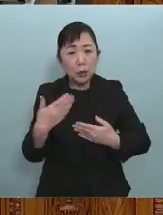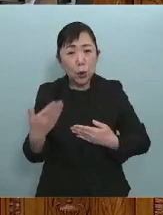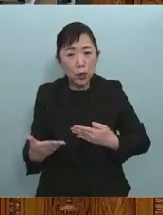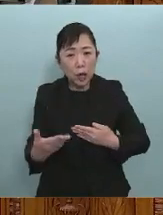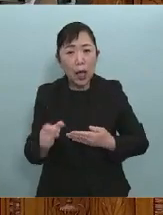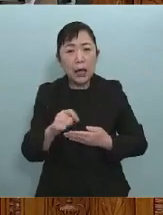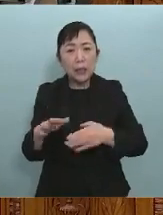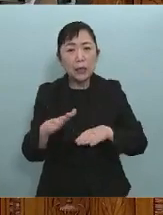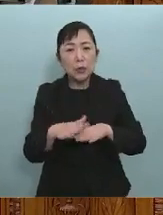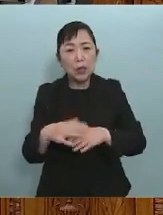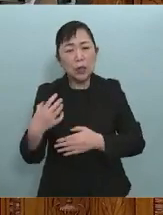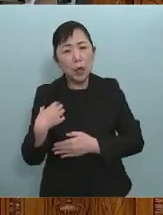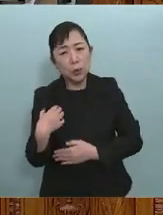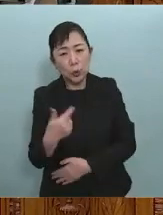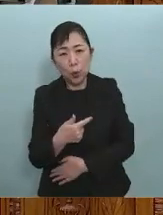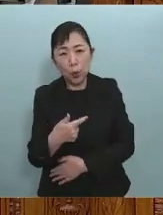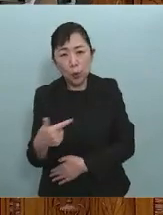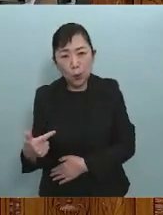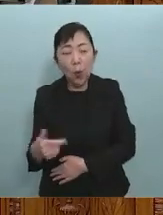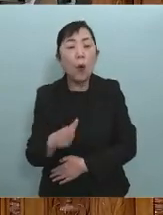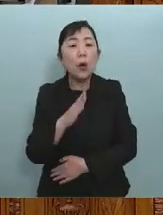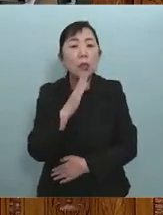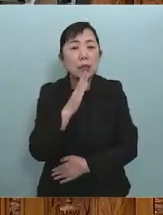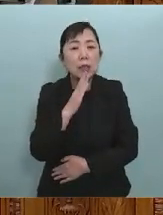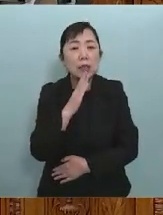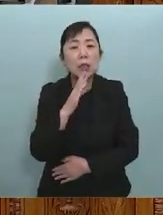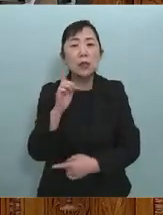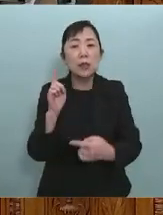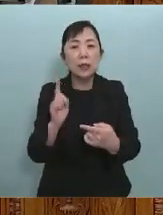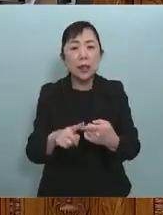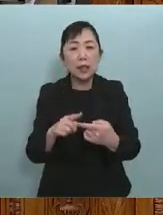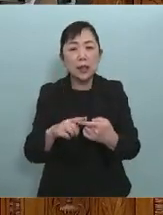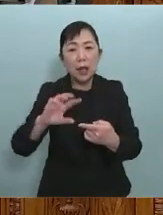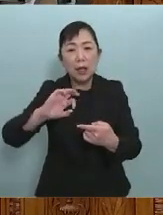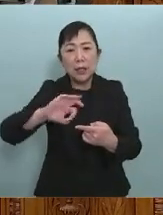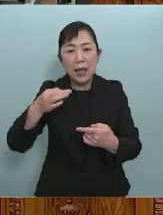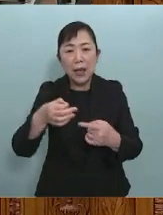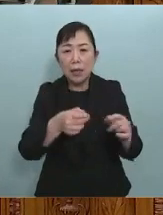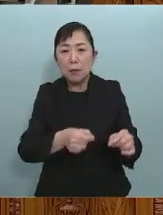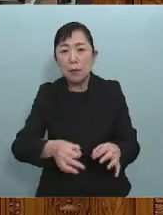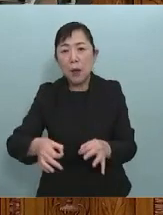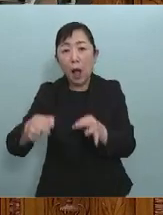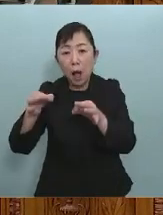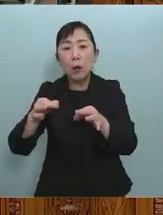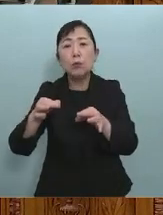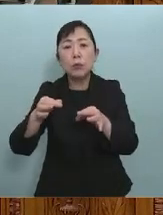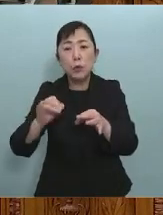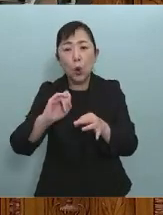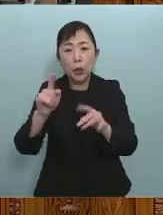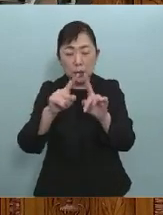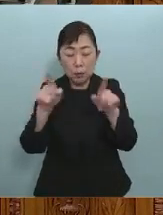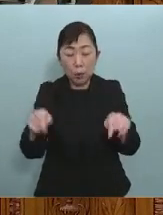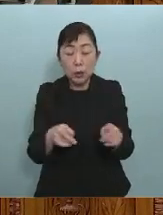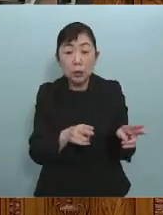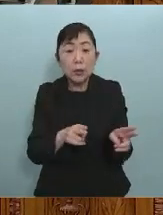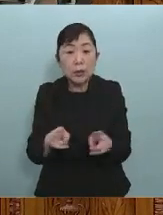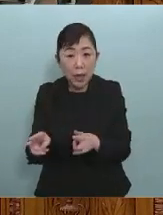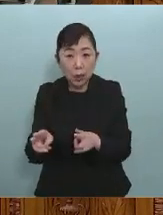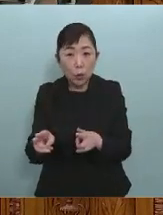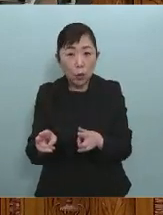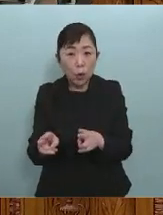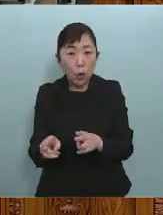な負担に加え実質的な増税となりうるインボイス制度総理は初心表明